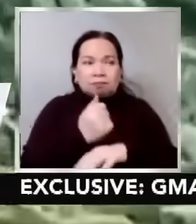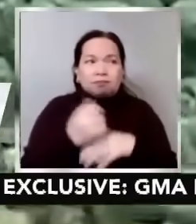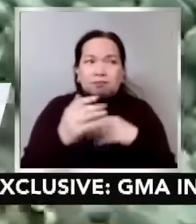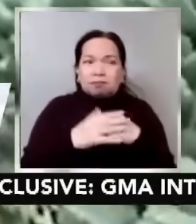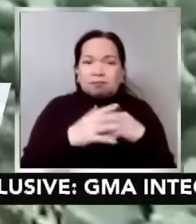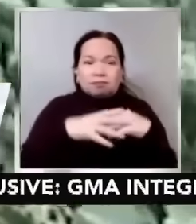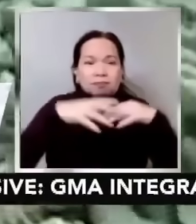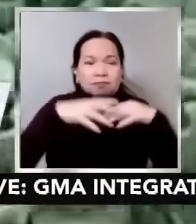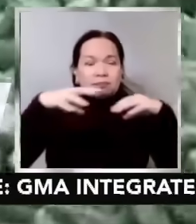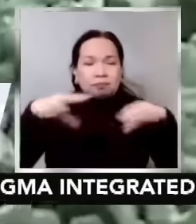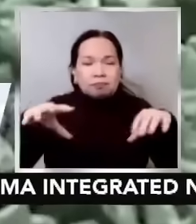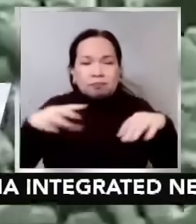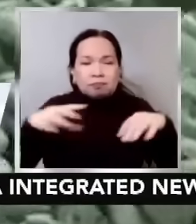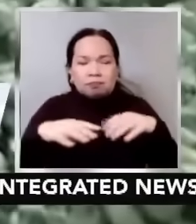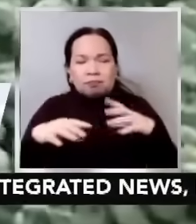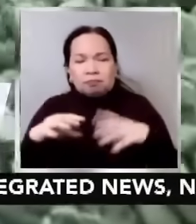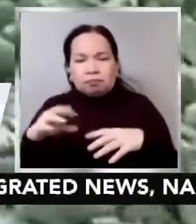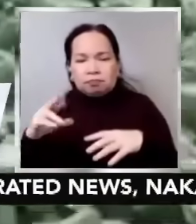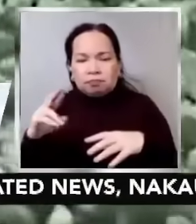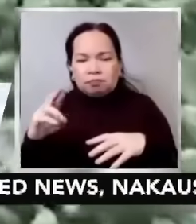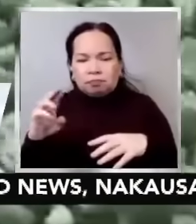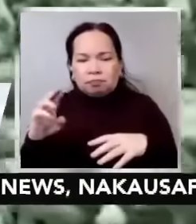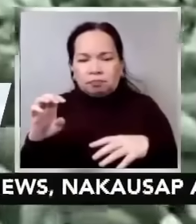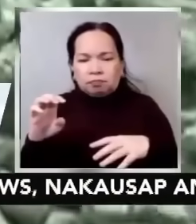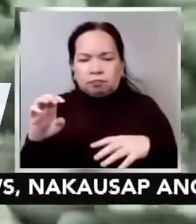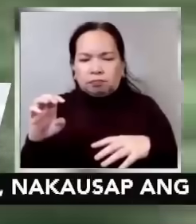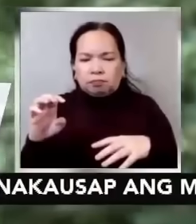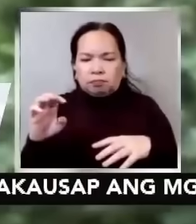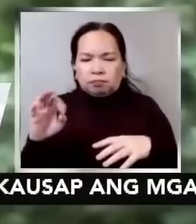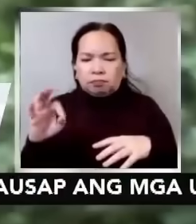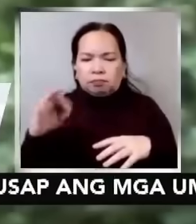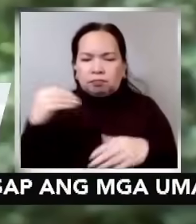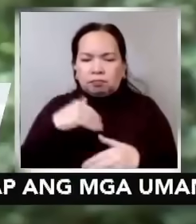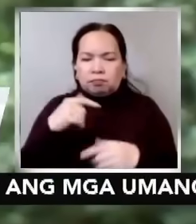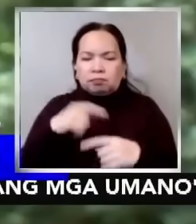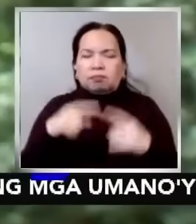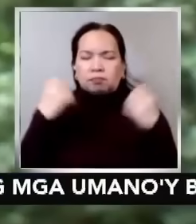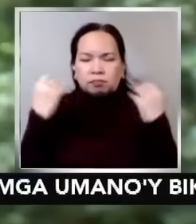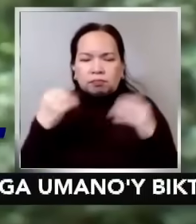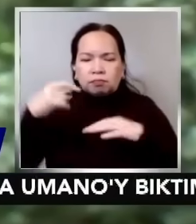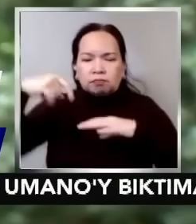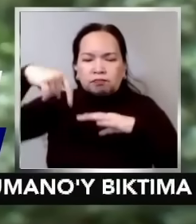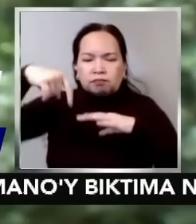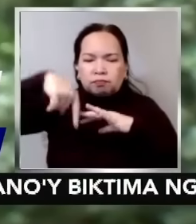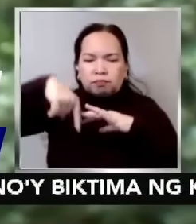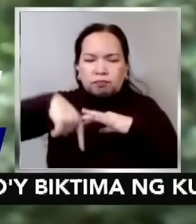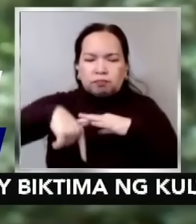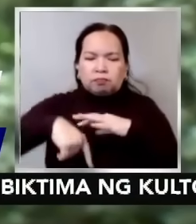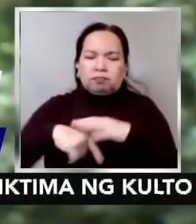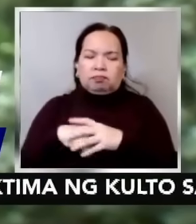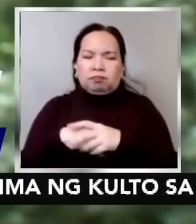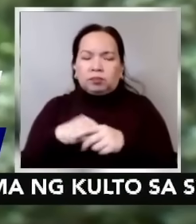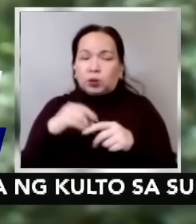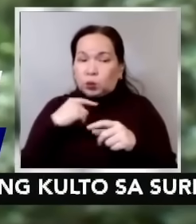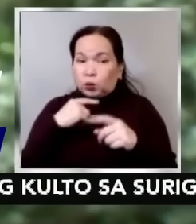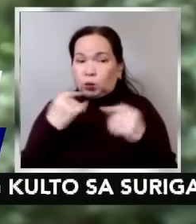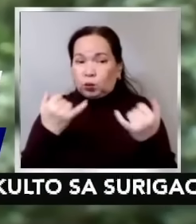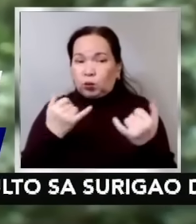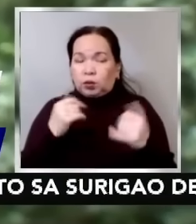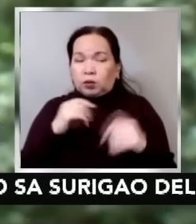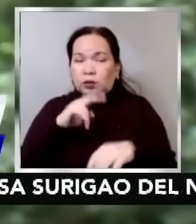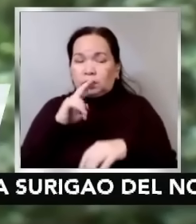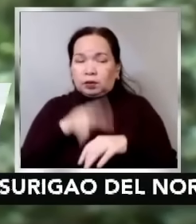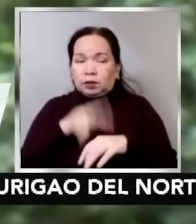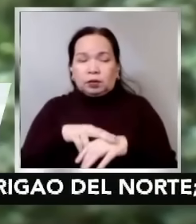o Reed Bank na pinaniniwala ang mayaman sa langis at gas. Nakikipag-ugnayan na ang National Task Force for the West Philippine Sea sa